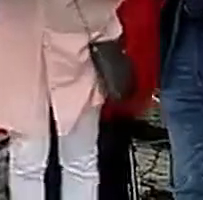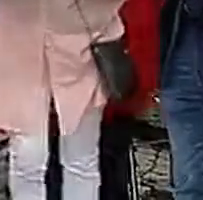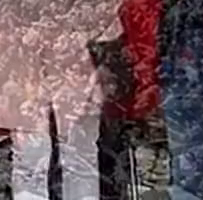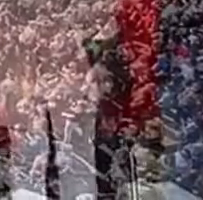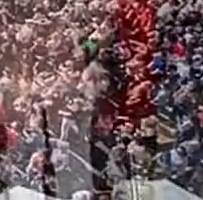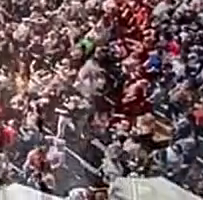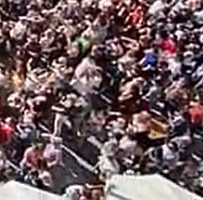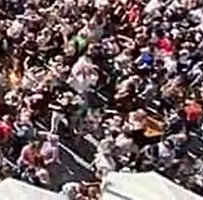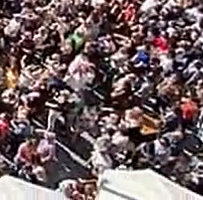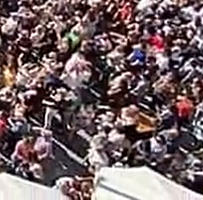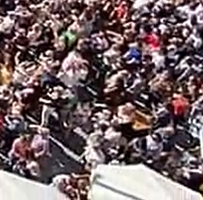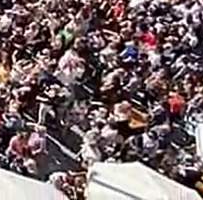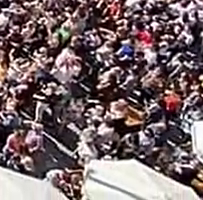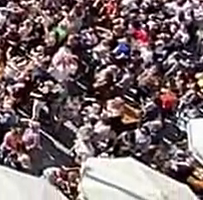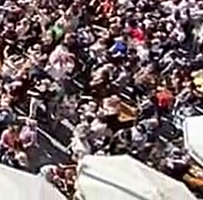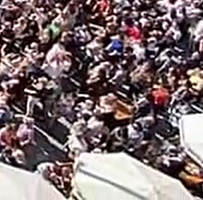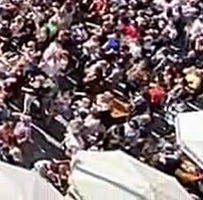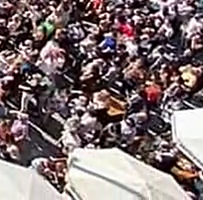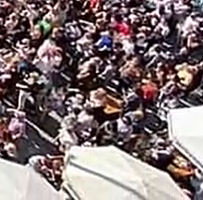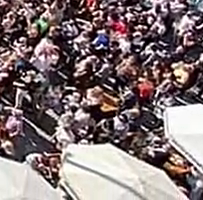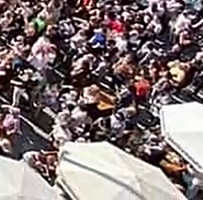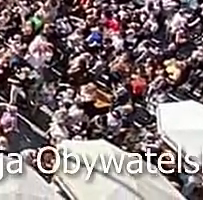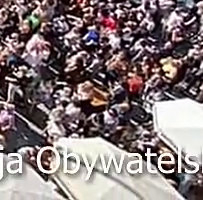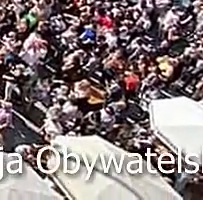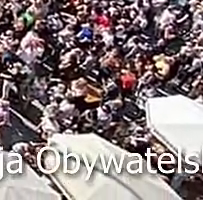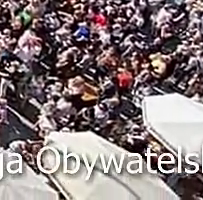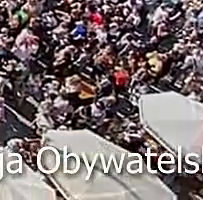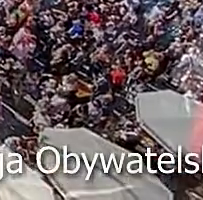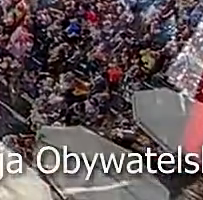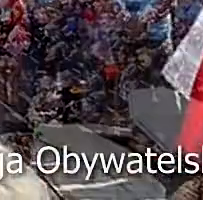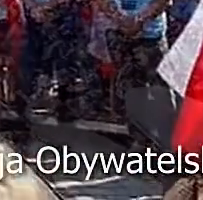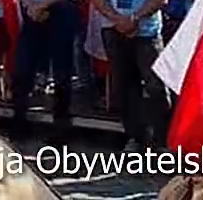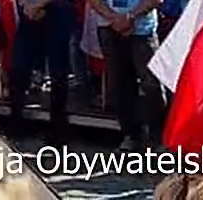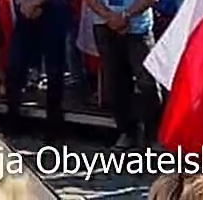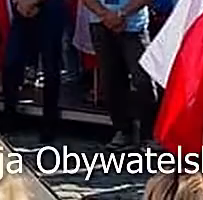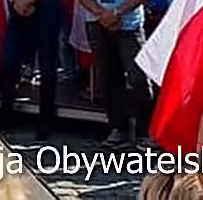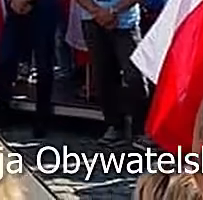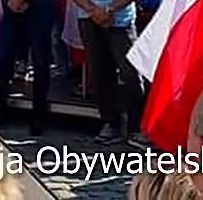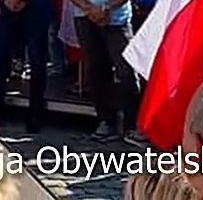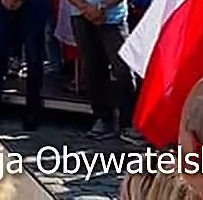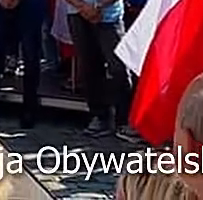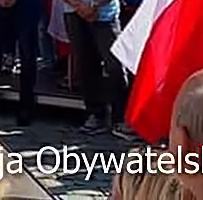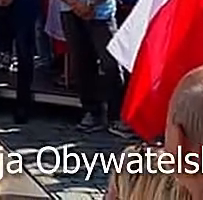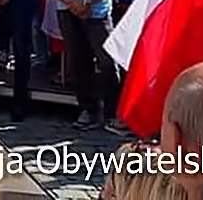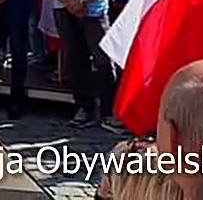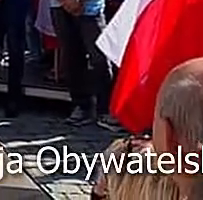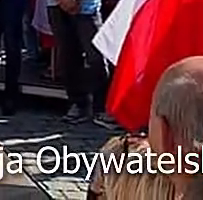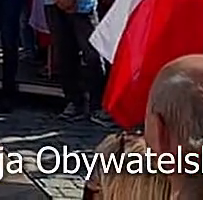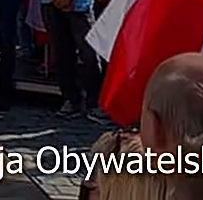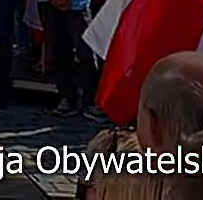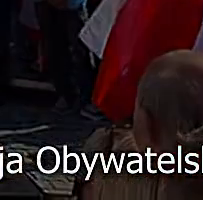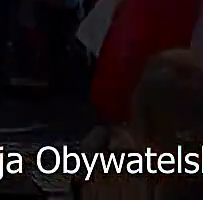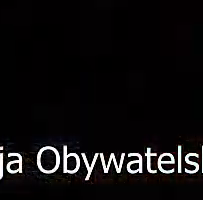pandemii. Po spotkaniu Rafał Trzaskowski udał się do Wrocławia, gdzie spotkał się z mieszkańcami stolicy Dolnego Śląska.